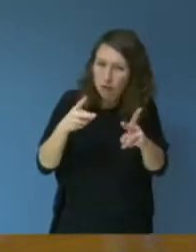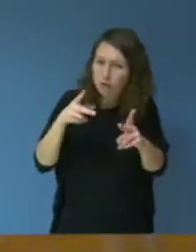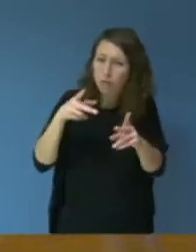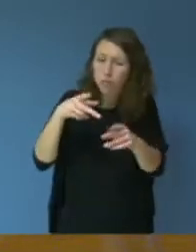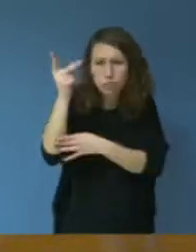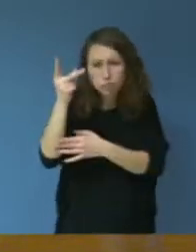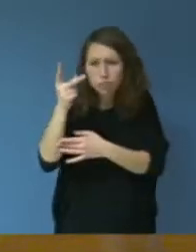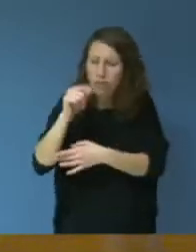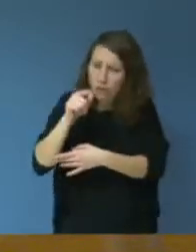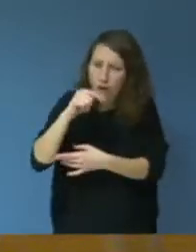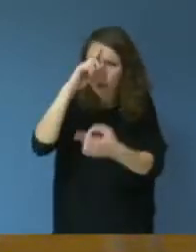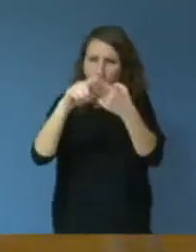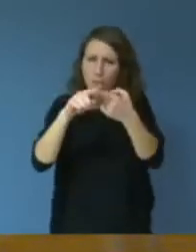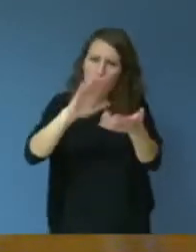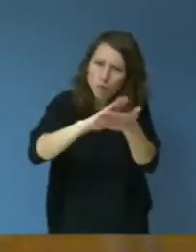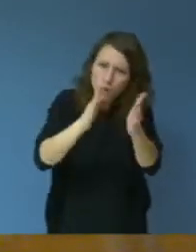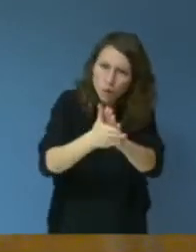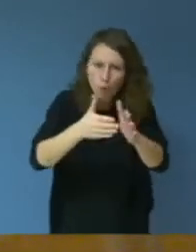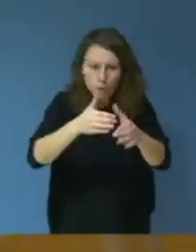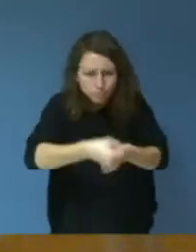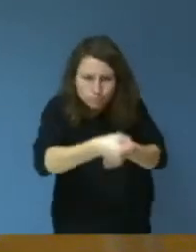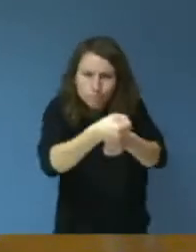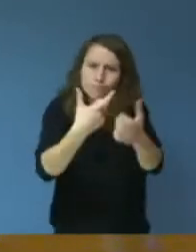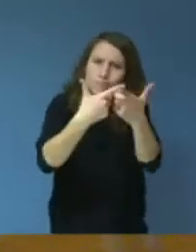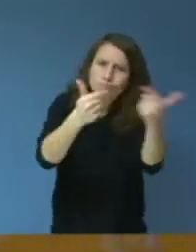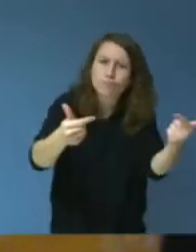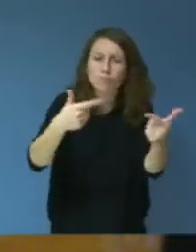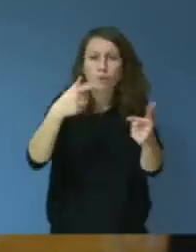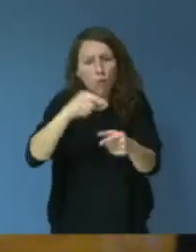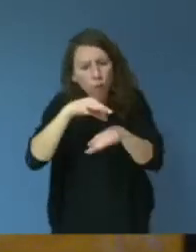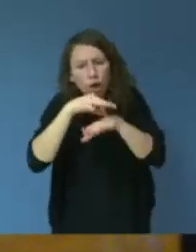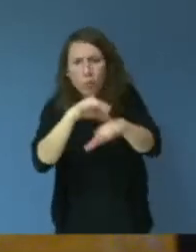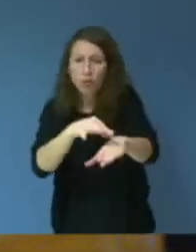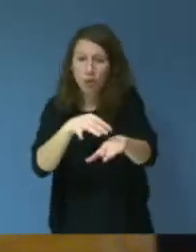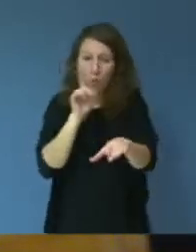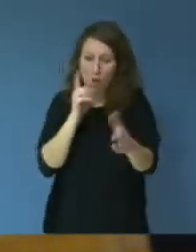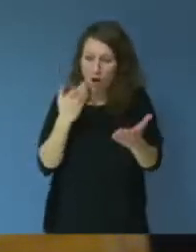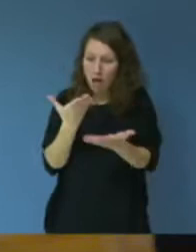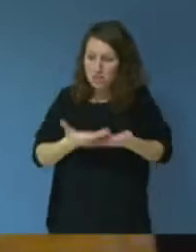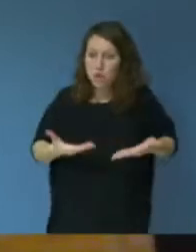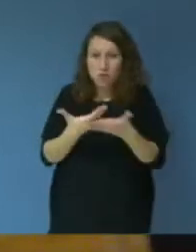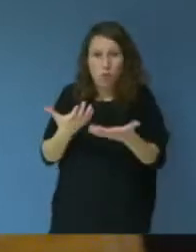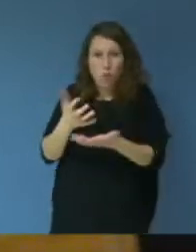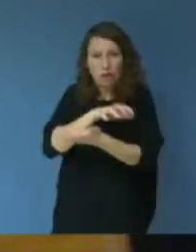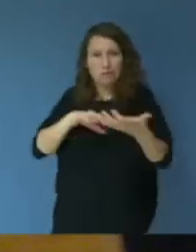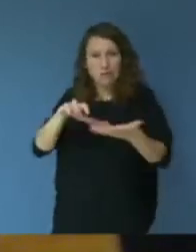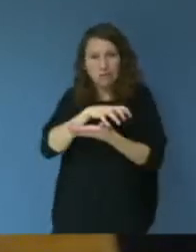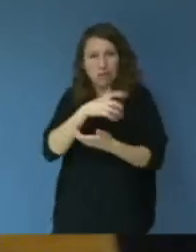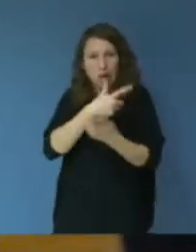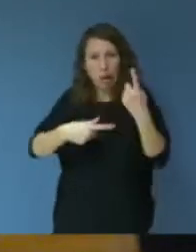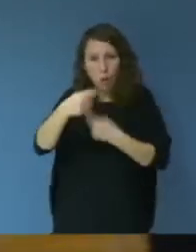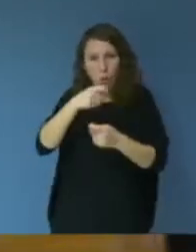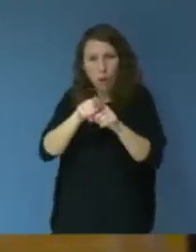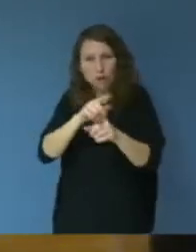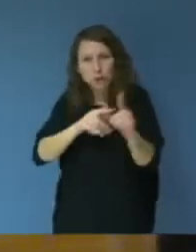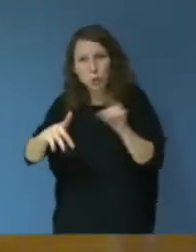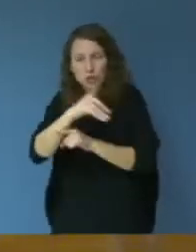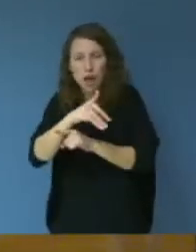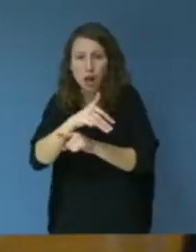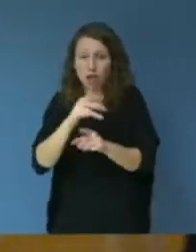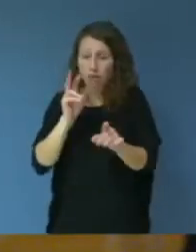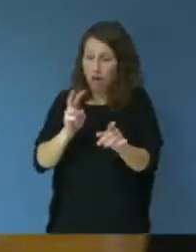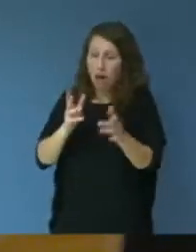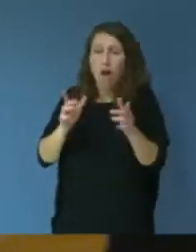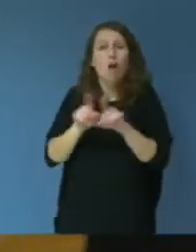évidemment, avant tout, de mesures d'accompagnement de la crise économique et sociale. Nul doute en effet que le premier confinement et le